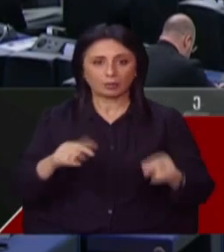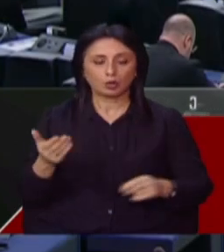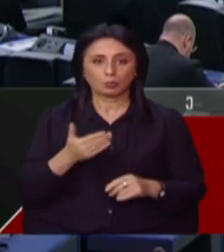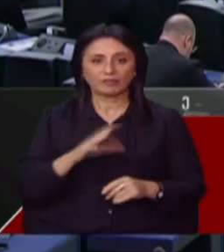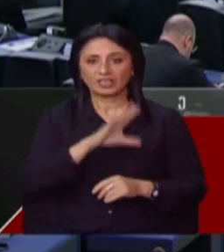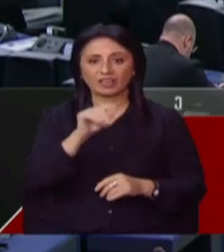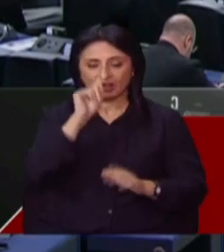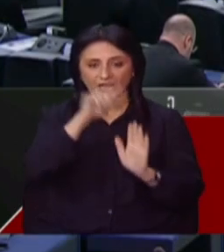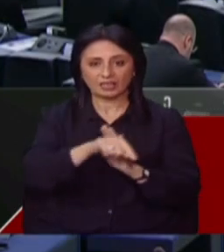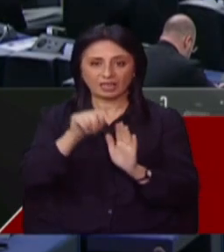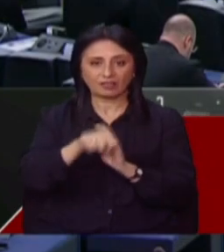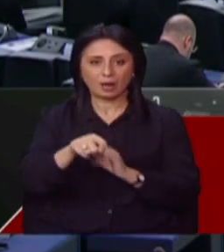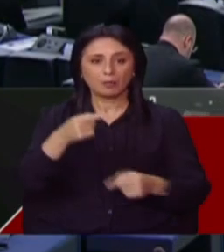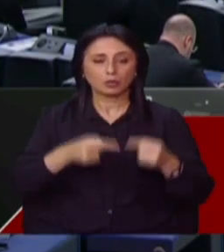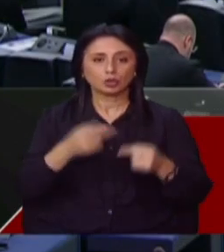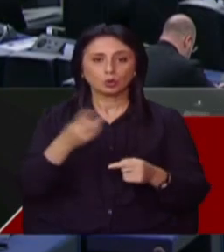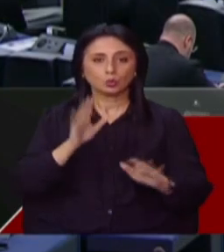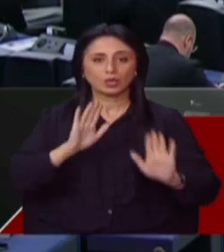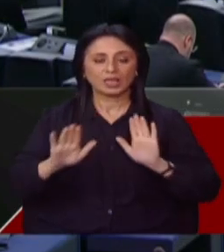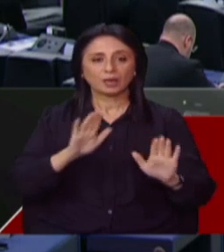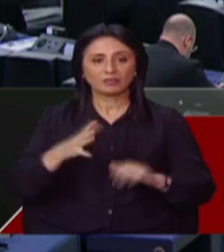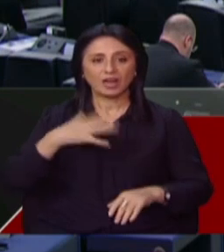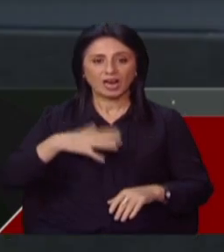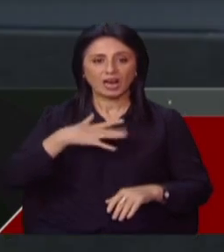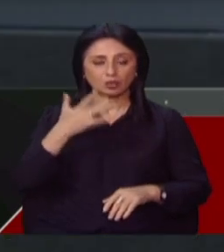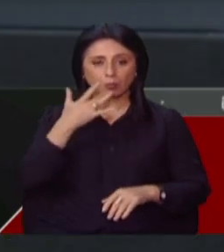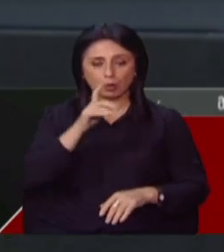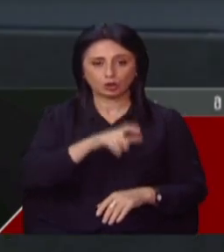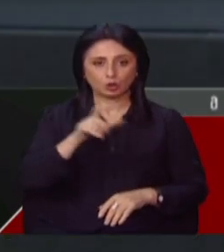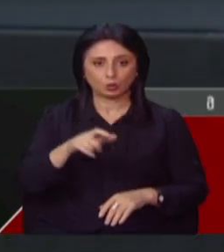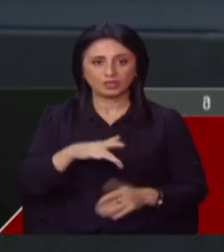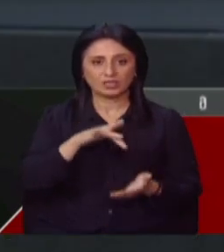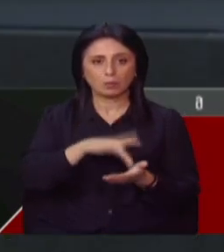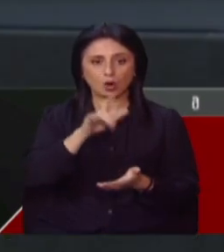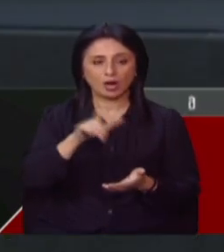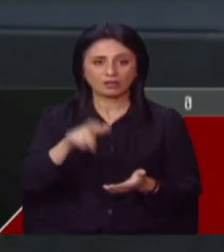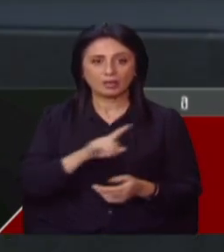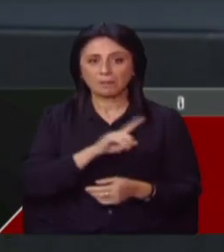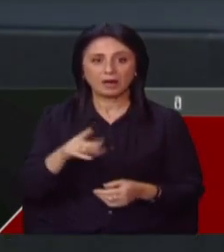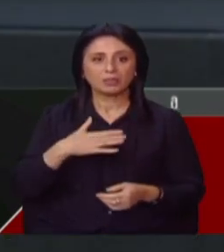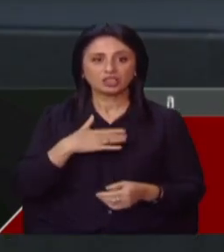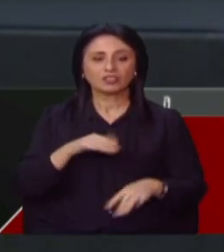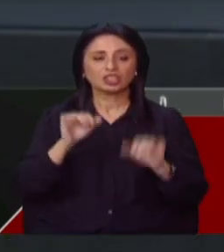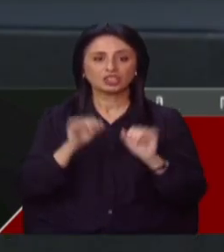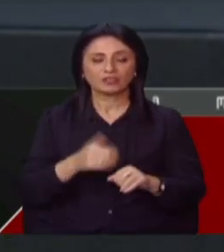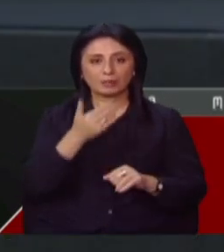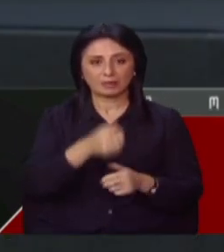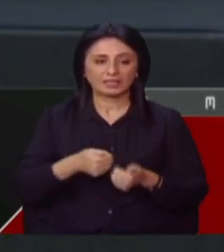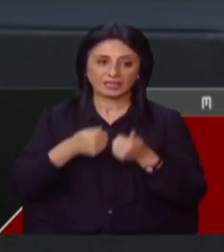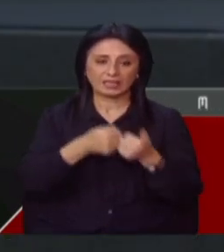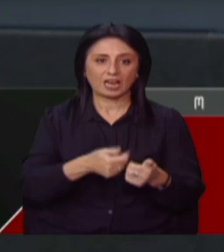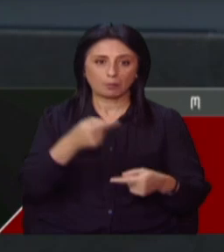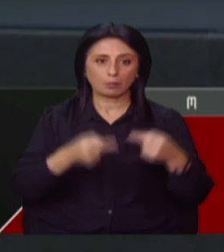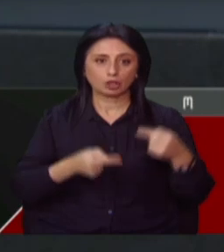რომელიც ყველგან ერევა. ამ ბრძოლას უნდა უხელმძღვანელონ ქართველმა პოლიტიკოსებმა და მოქალაქეებმა, მაგრამ ჩვენ ჩვენ შეგვიძლია მათი დახმარება